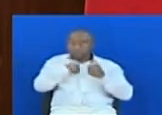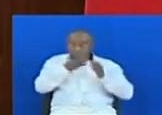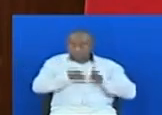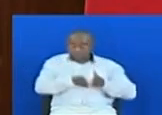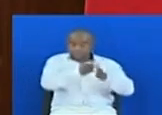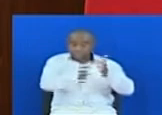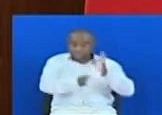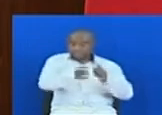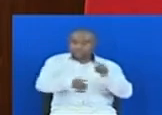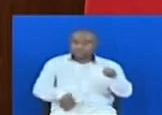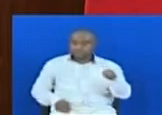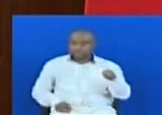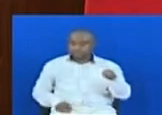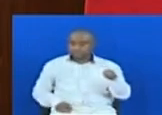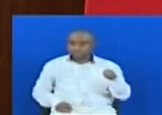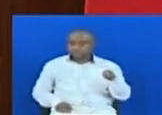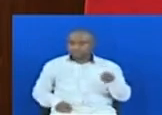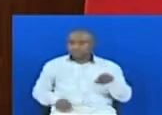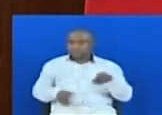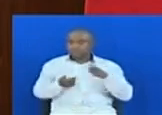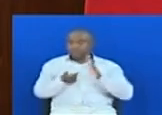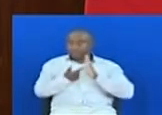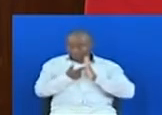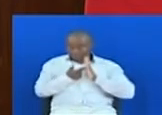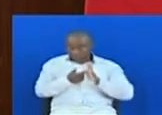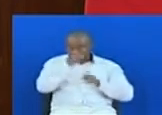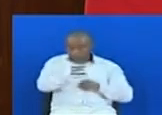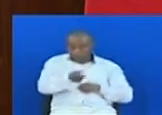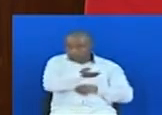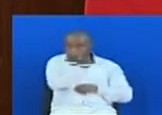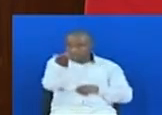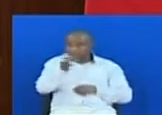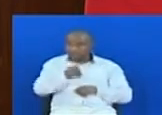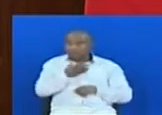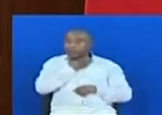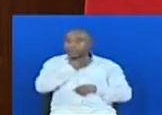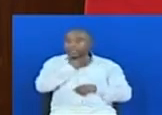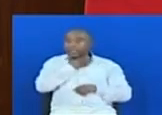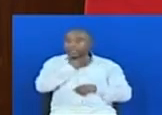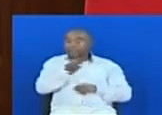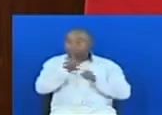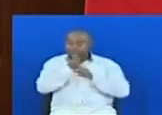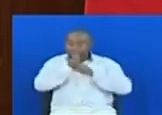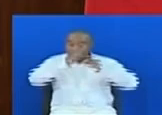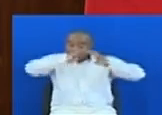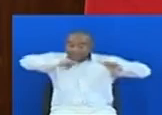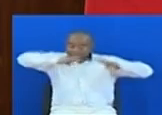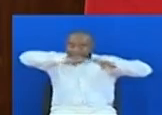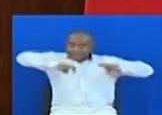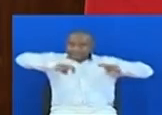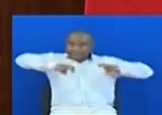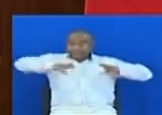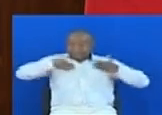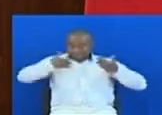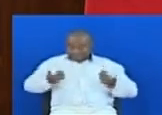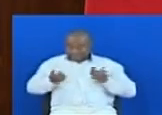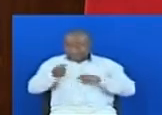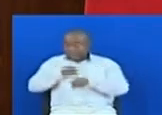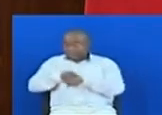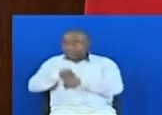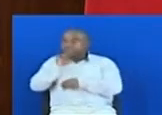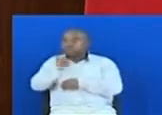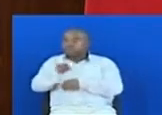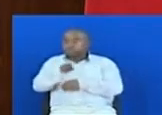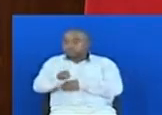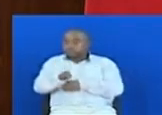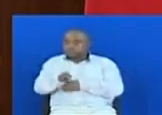sahihi. Kwa wale wenzetu ambao pengine sasa hivi wanahamu sana kufanya research, it's high time, hata tunawaambia hata